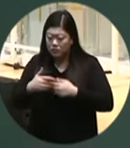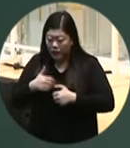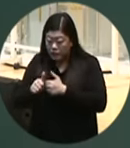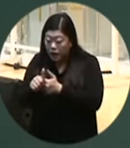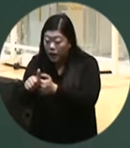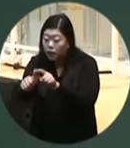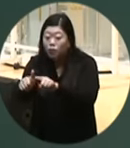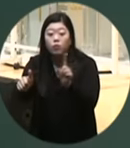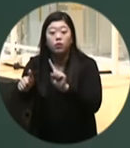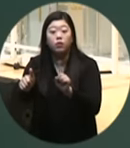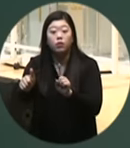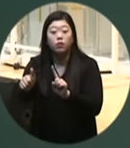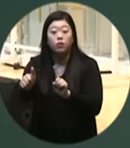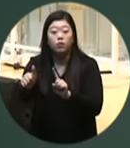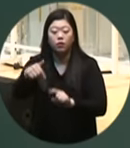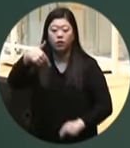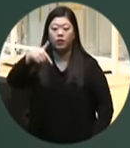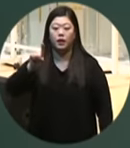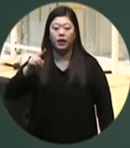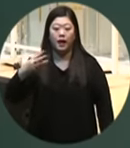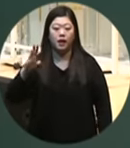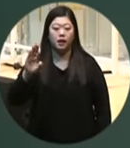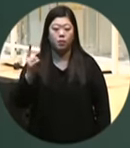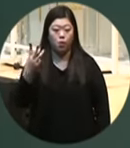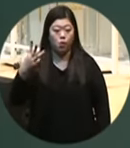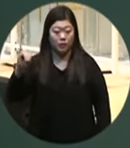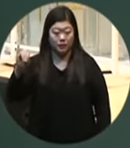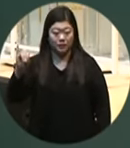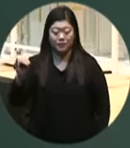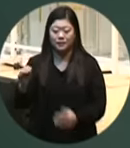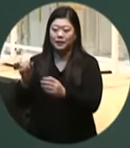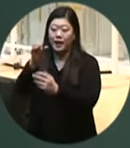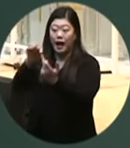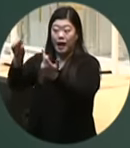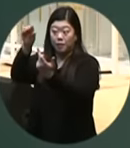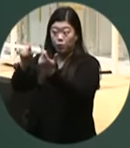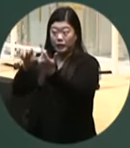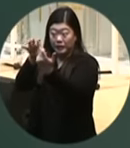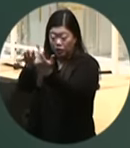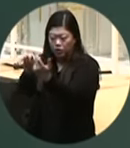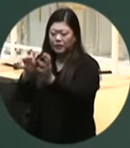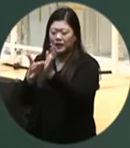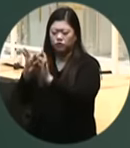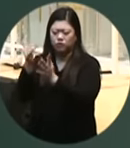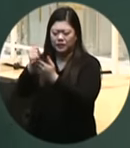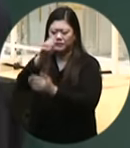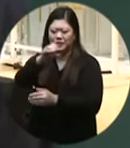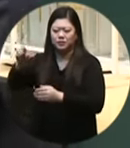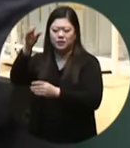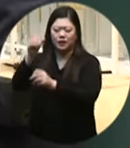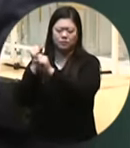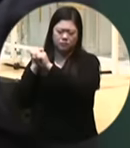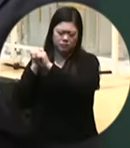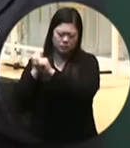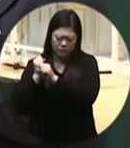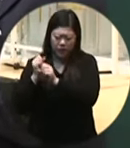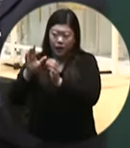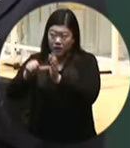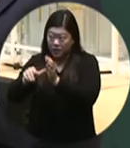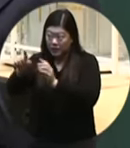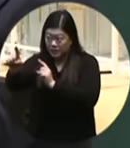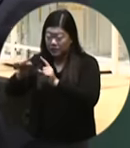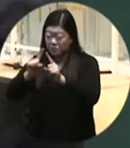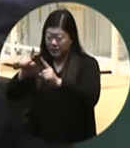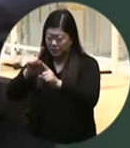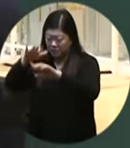following? 갈보리산에서 십자가 지시고 모든 거 해결하셨습니다. At Mount Calvary, Jesus took up the cross and solved